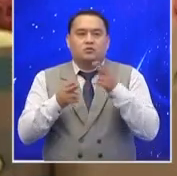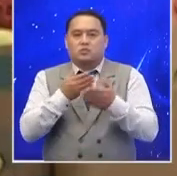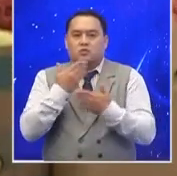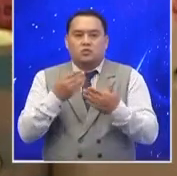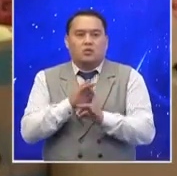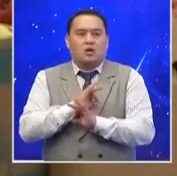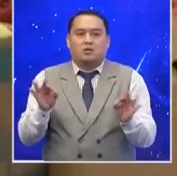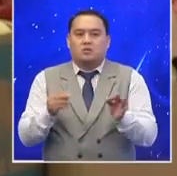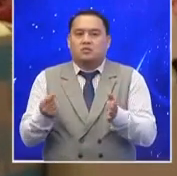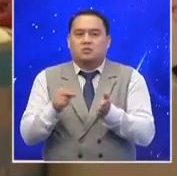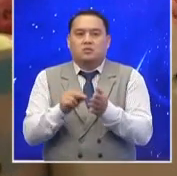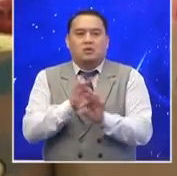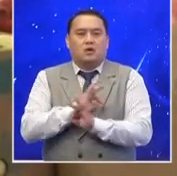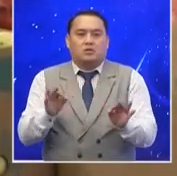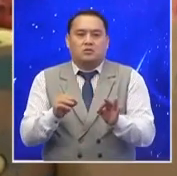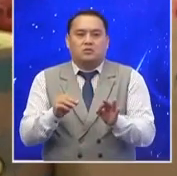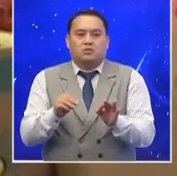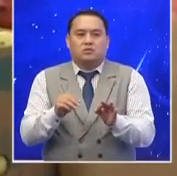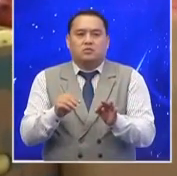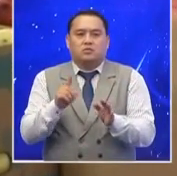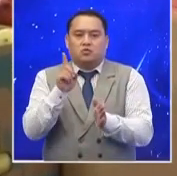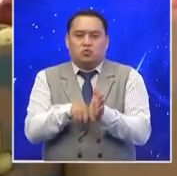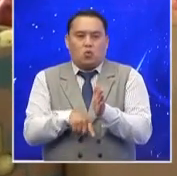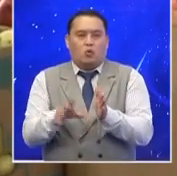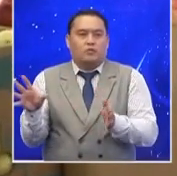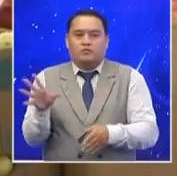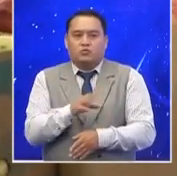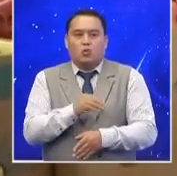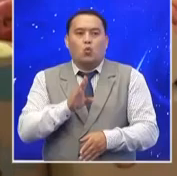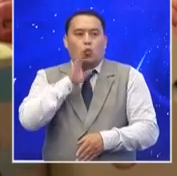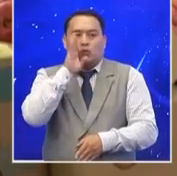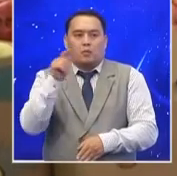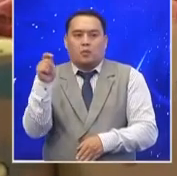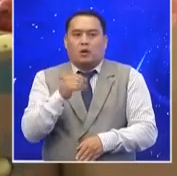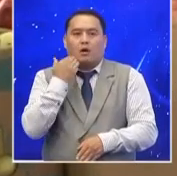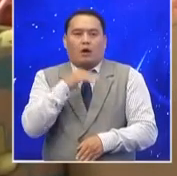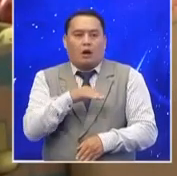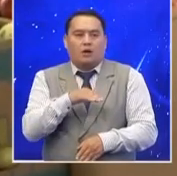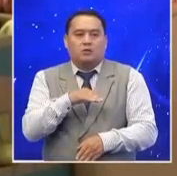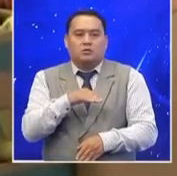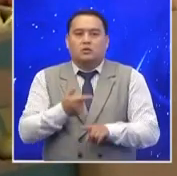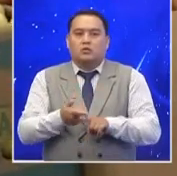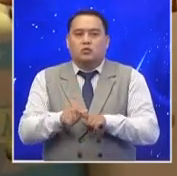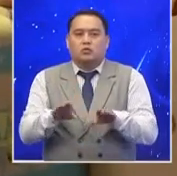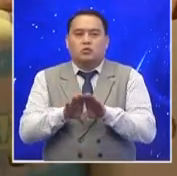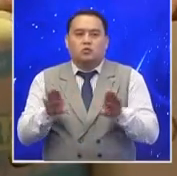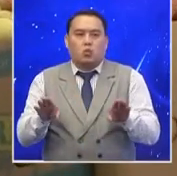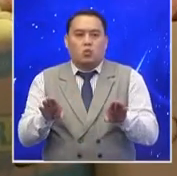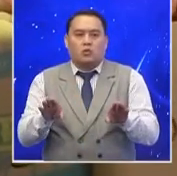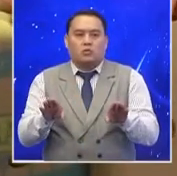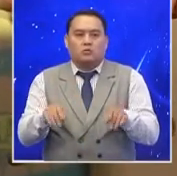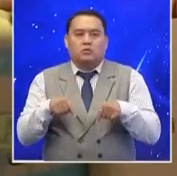нормально. Приемлемые цены, очень приемлемые. С утра вот подходим. Качество тоже. Это прям сада